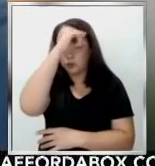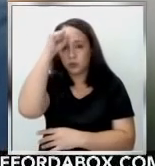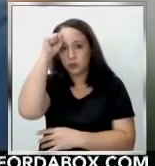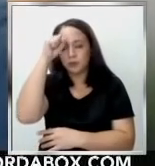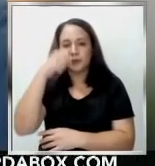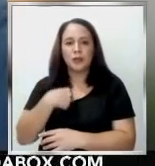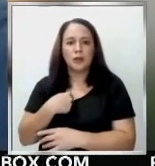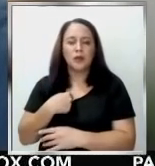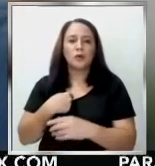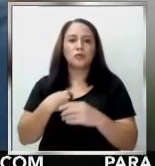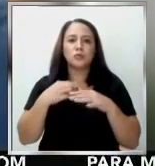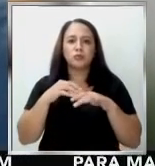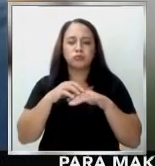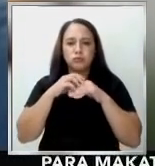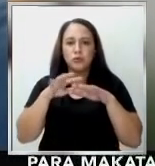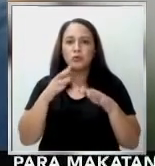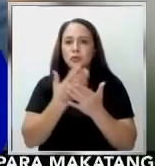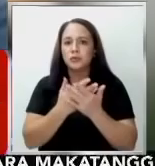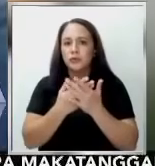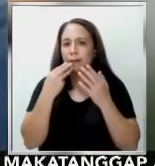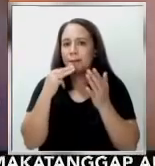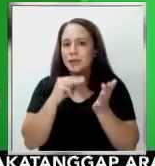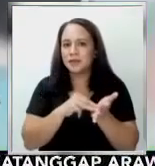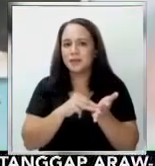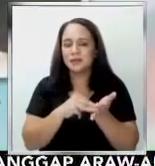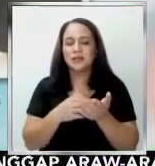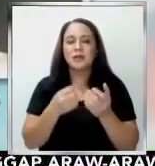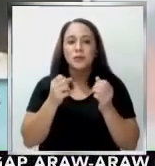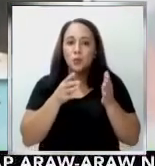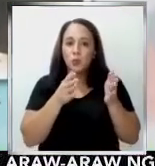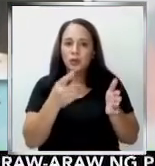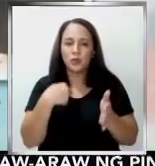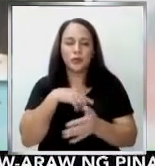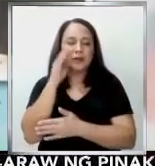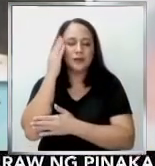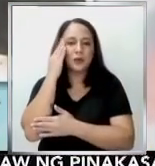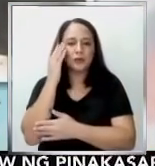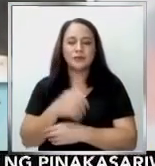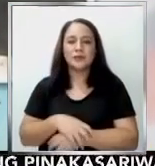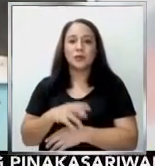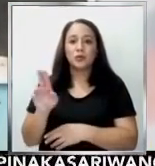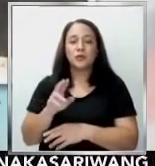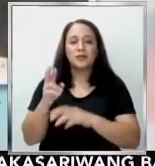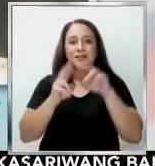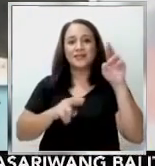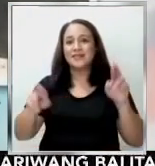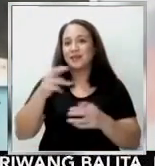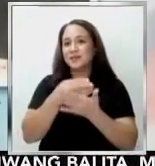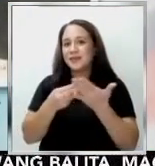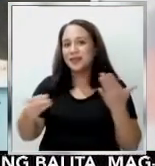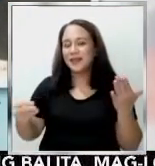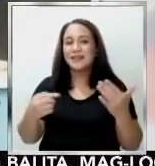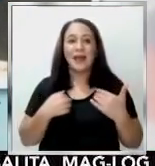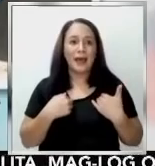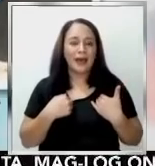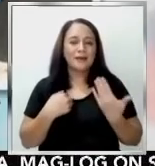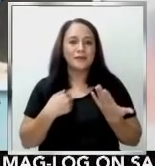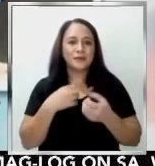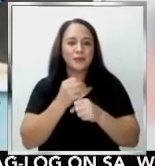and kind message sa paraan na alam natin. Gamit naman ang recycled materials, binigyang buhay ni Bongbong Valentino